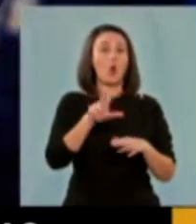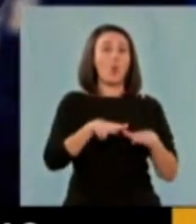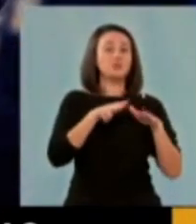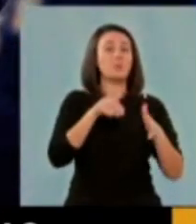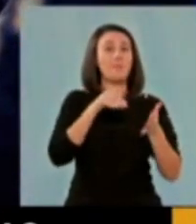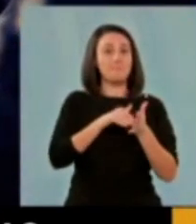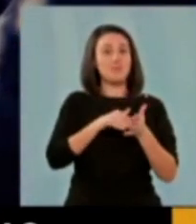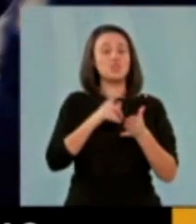18.000 sunt copii